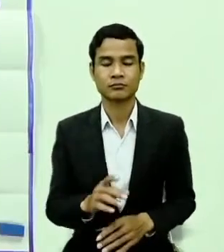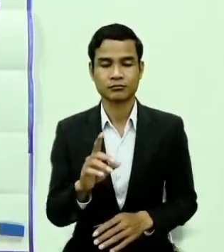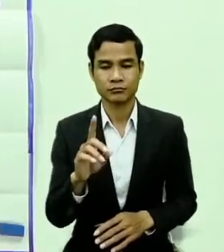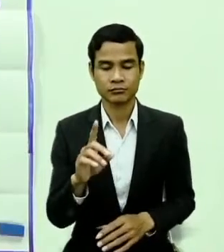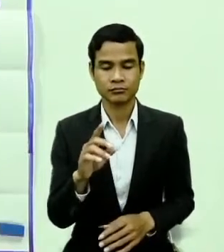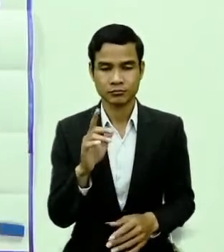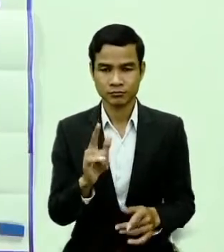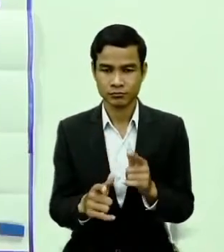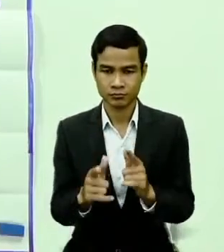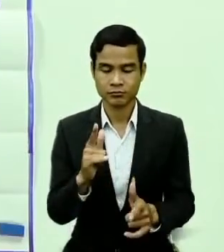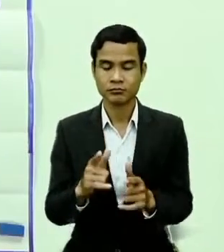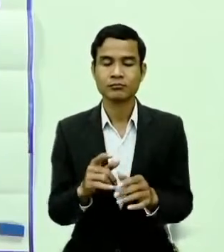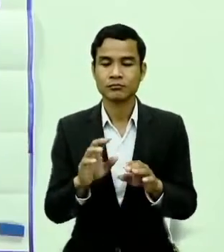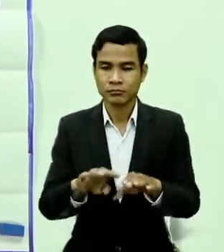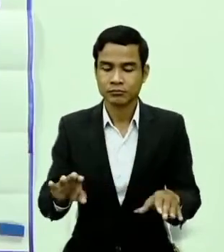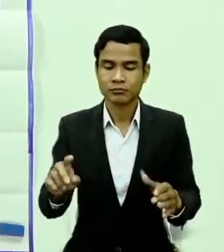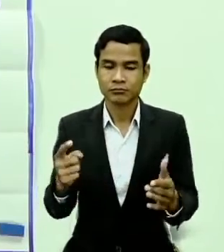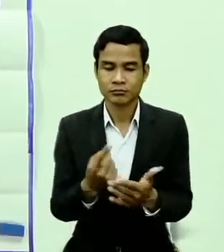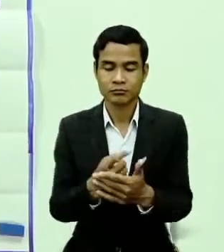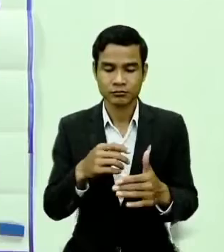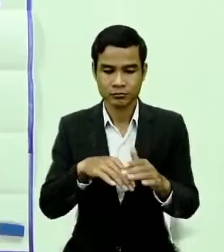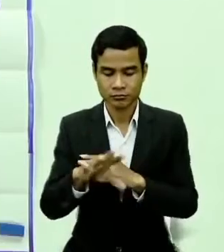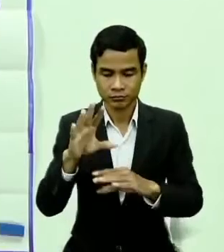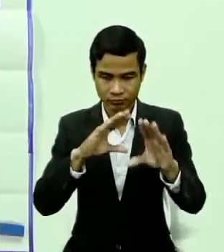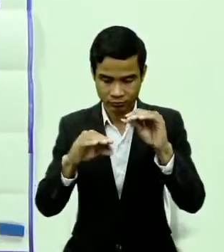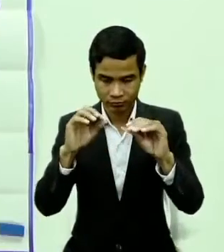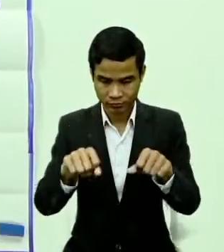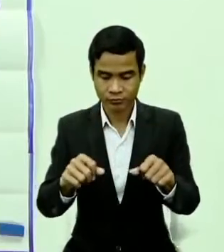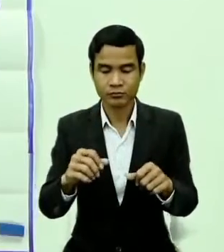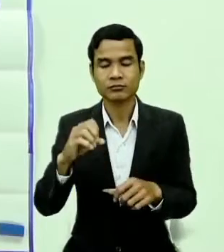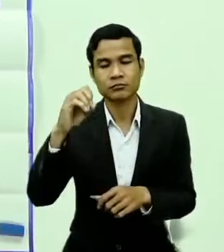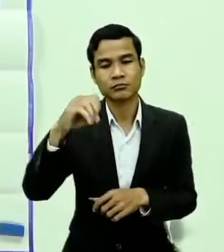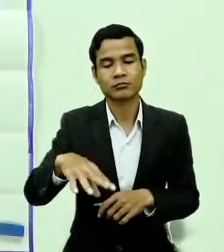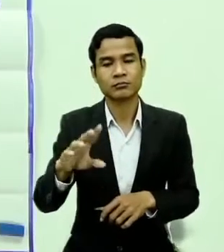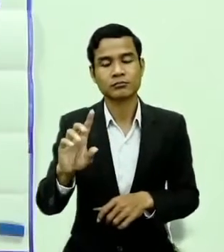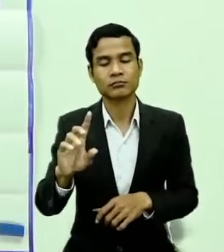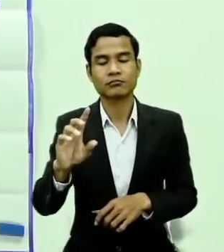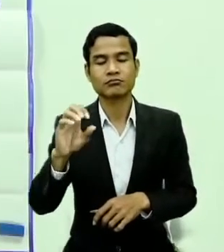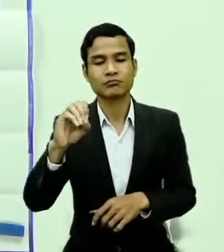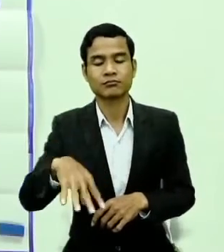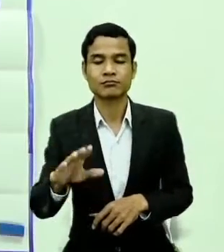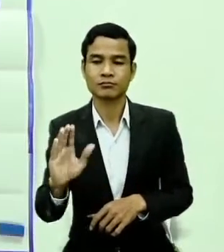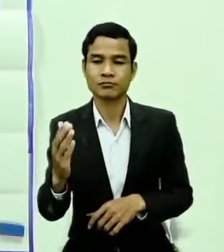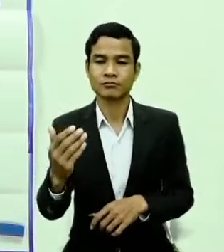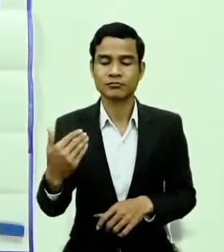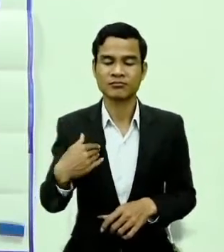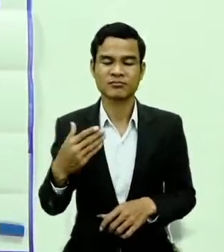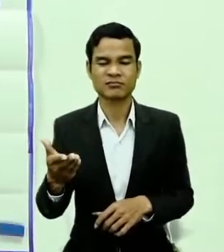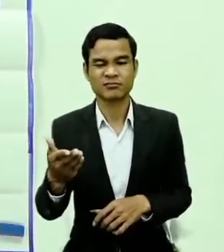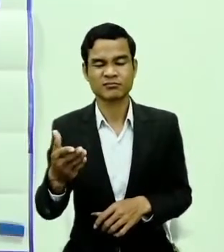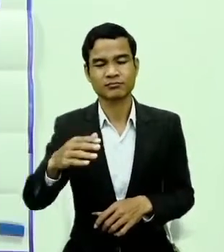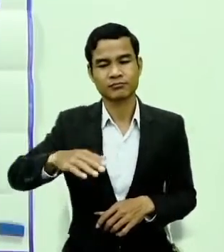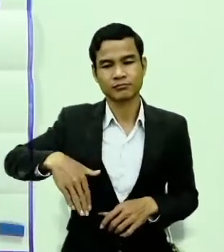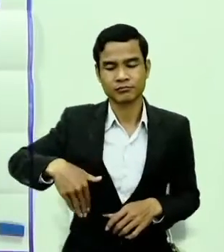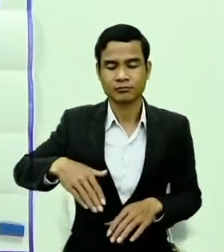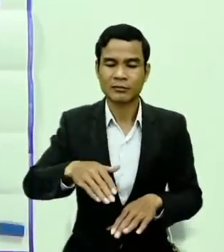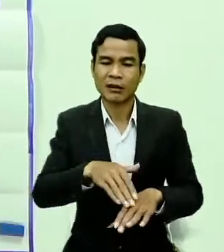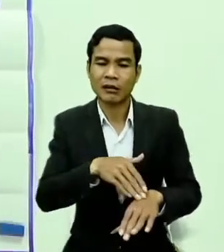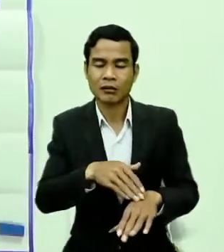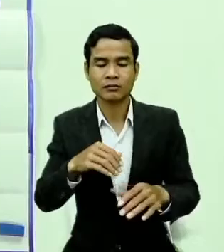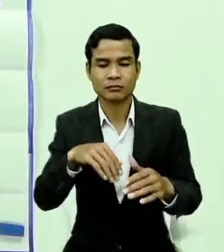cả này con ban cho riêng còn tay nơi thứ ngày khá con miền cả khó khán không cả cho